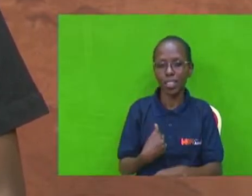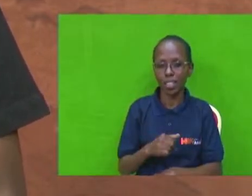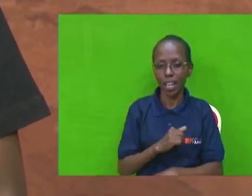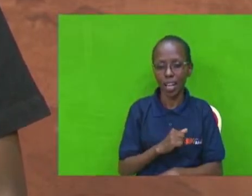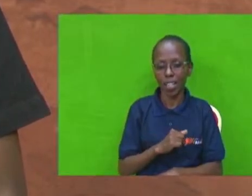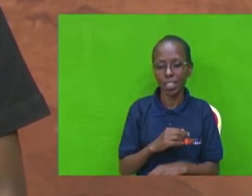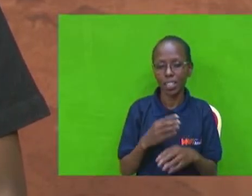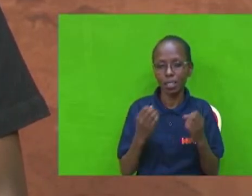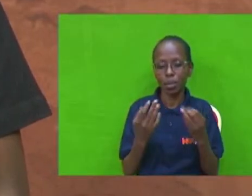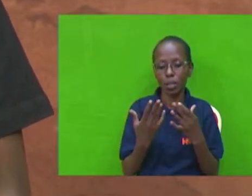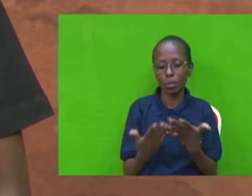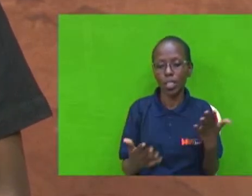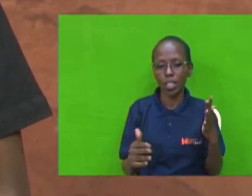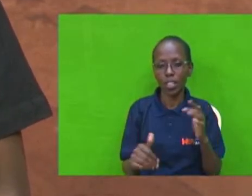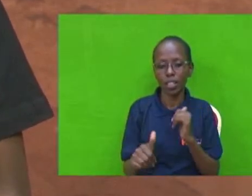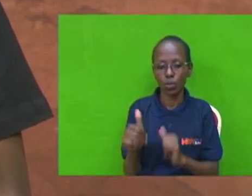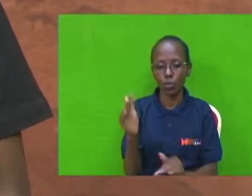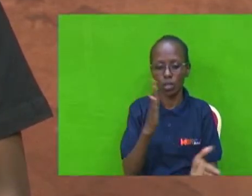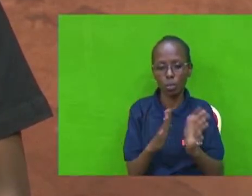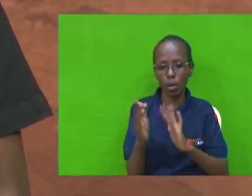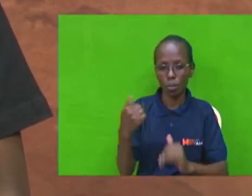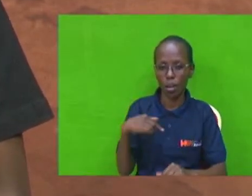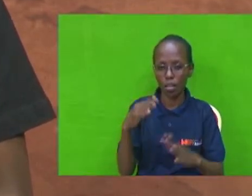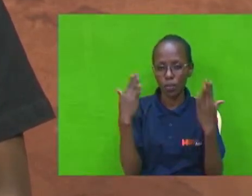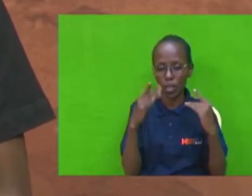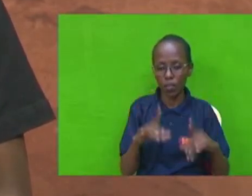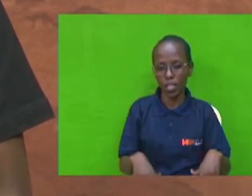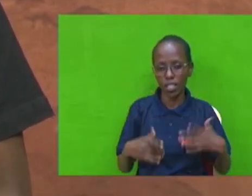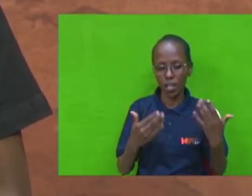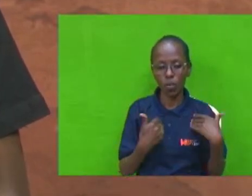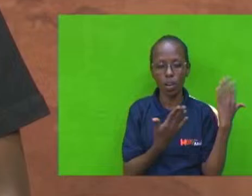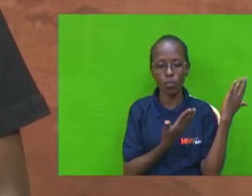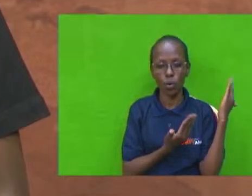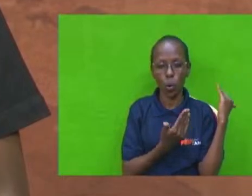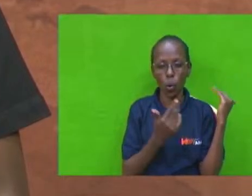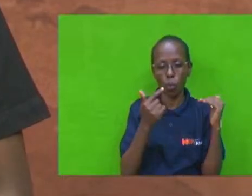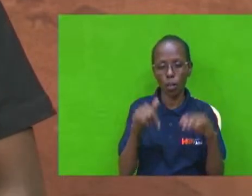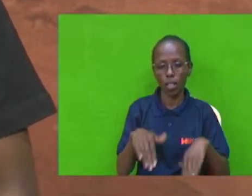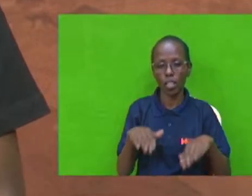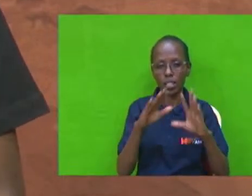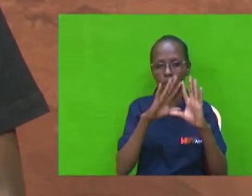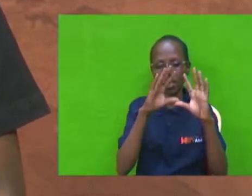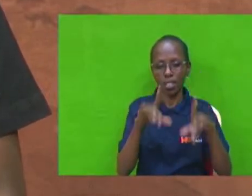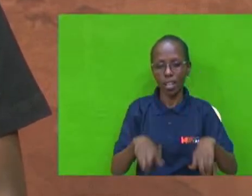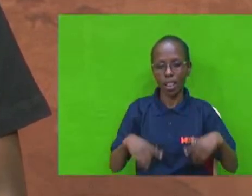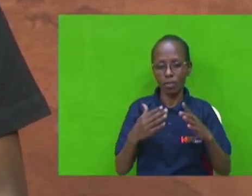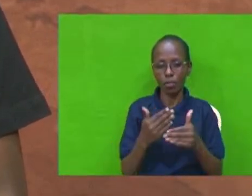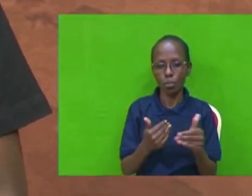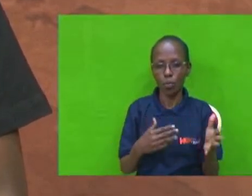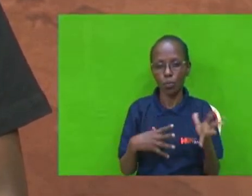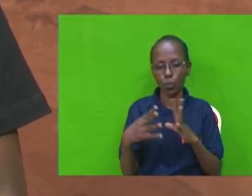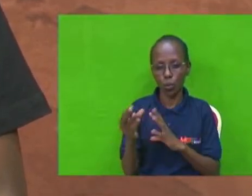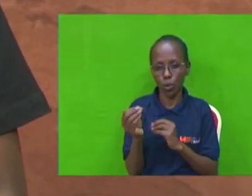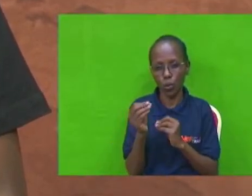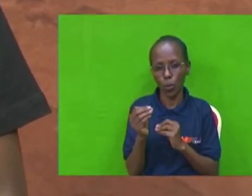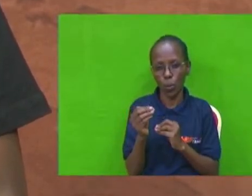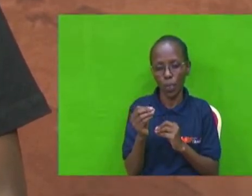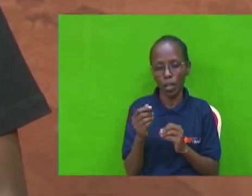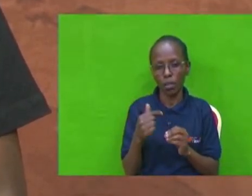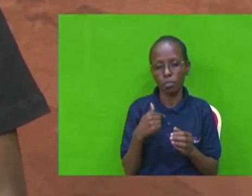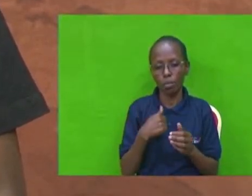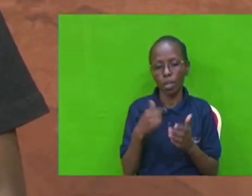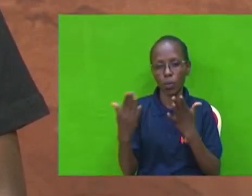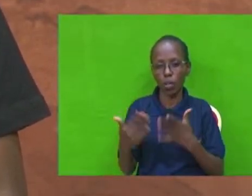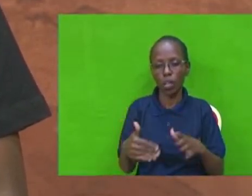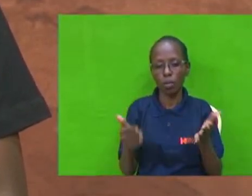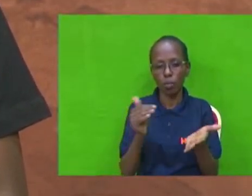mambo makuu yanayotuandaa kwa ajili ya uzima wa milele. Lipo tumaini katika maisha yetu. Kabla tuende zetu, ninakukaribisha